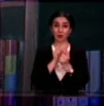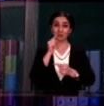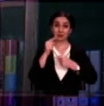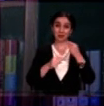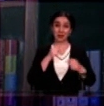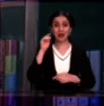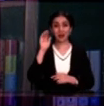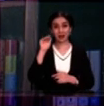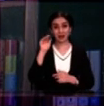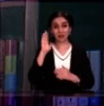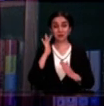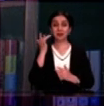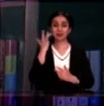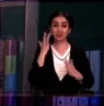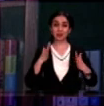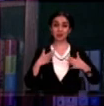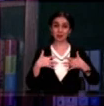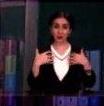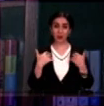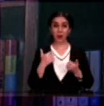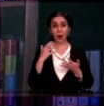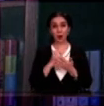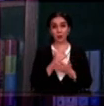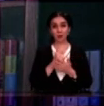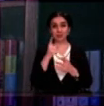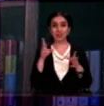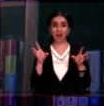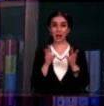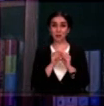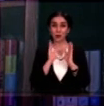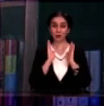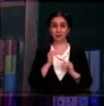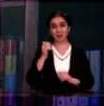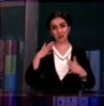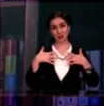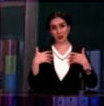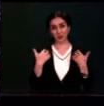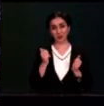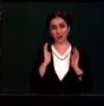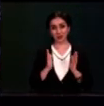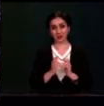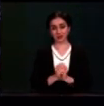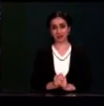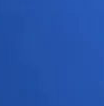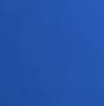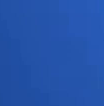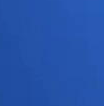xayrlashamiz. Hamisha mustahkam sog'liq, omad sizga hamroh bo'lsin. Sog' bo'ling.